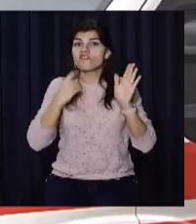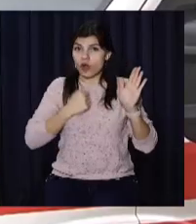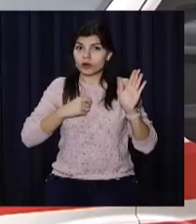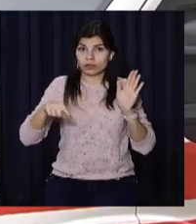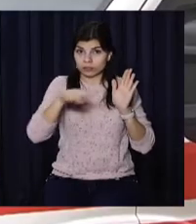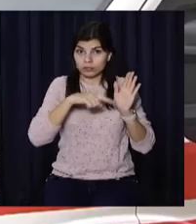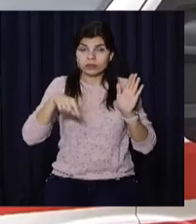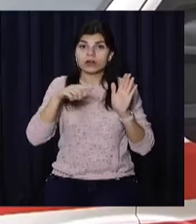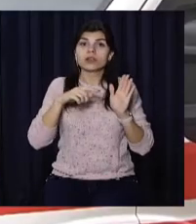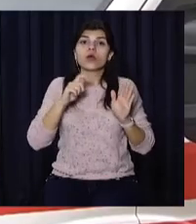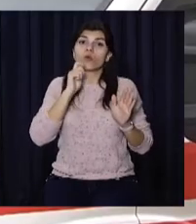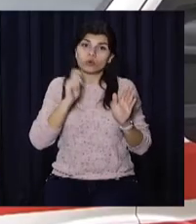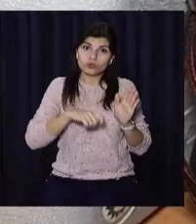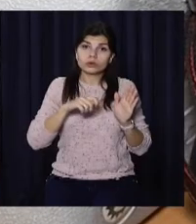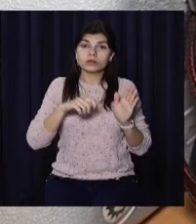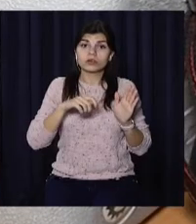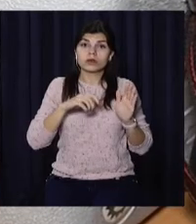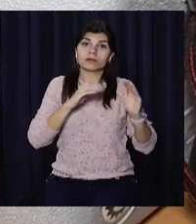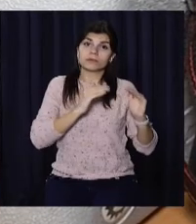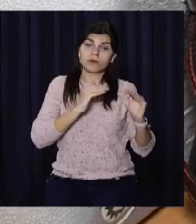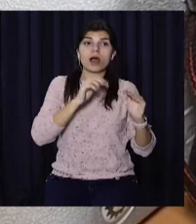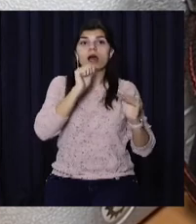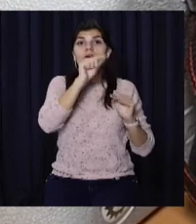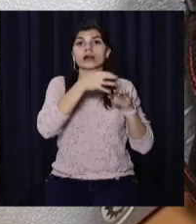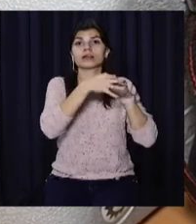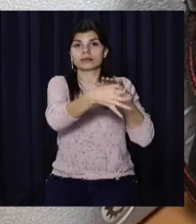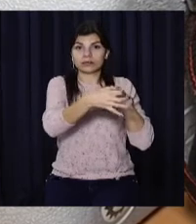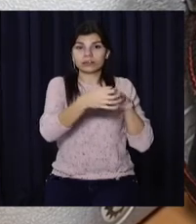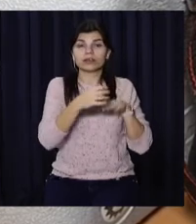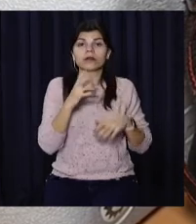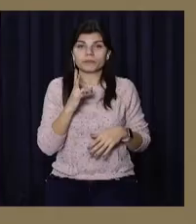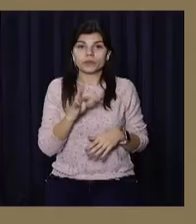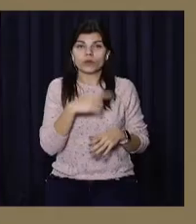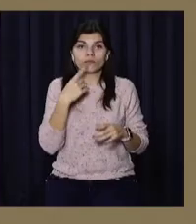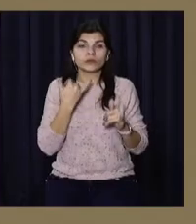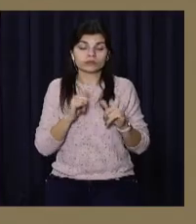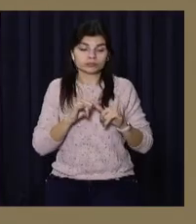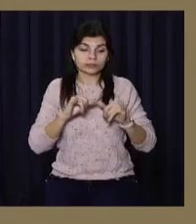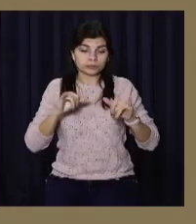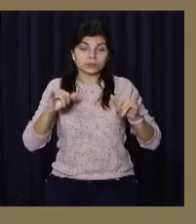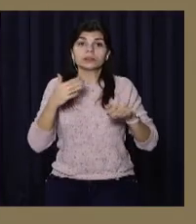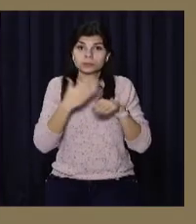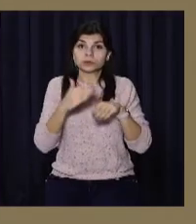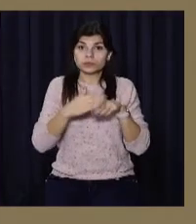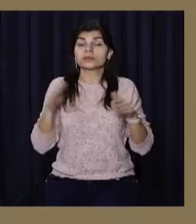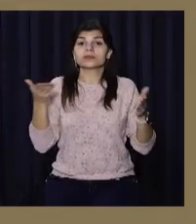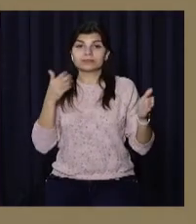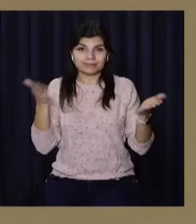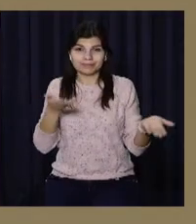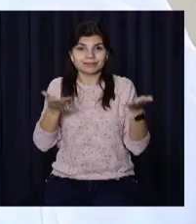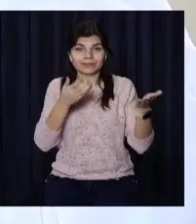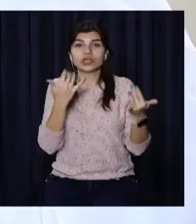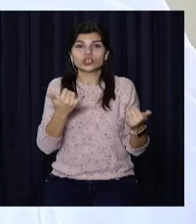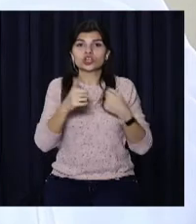Серед пересічних українців ситуація гірша. Проте поступово регіону нарощують темпи, наголосив очільник МОЗ. Зараз